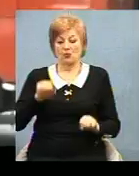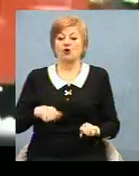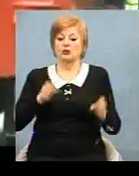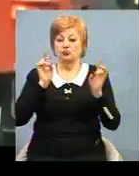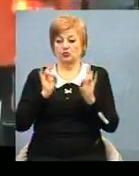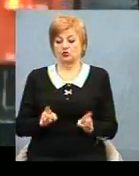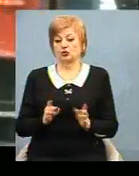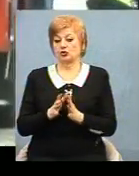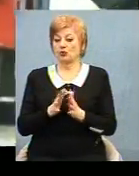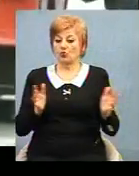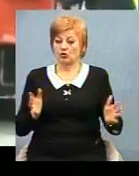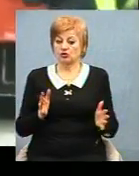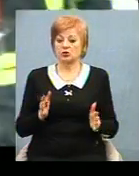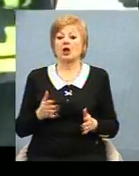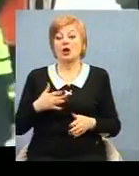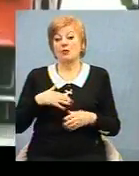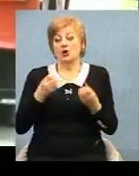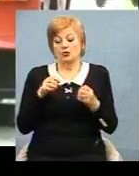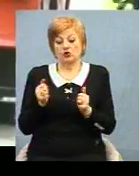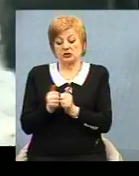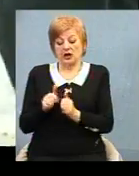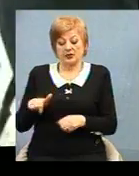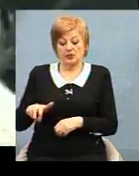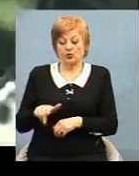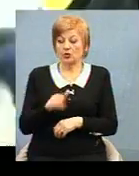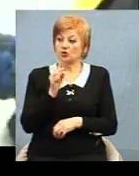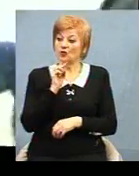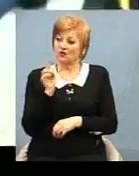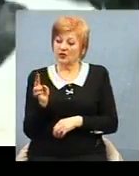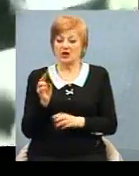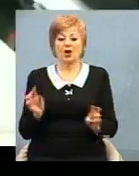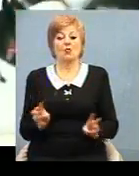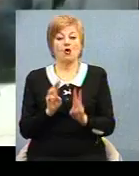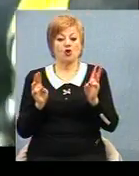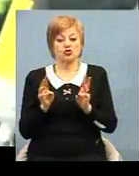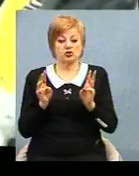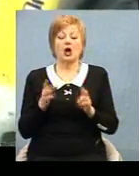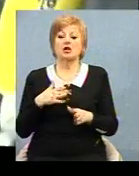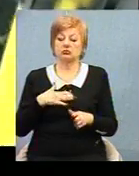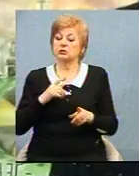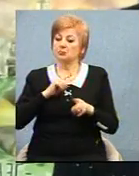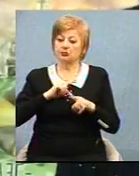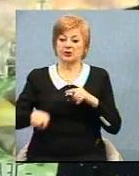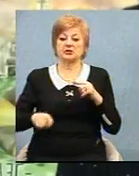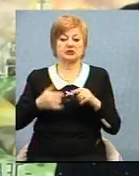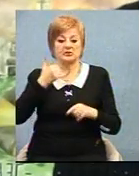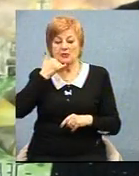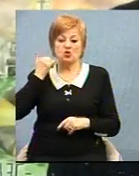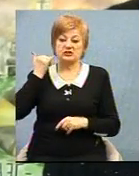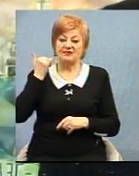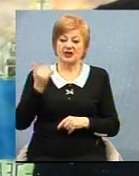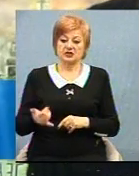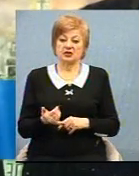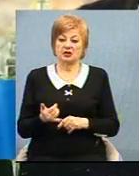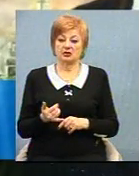вихованці дошкільного закладу. Ми просто проходили мимо і там був пожар. Ми одразу позвонили